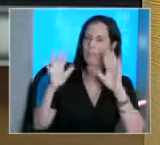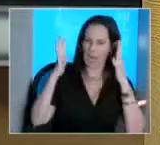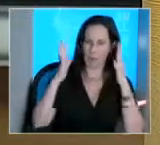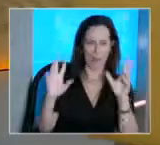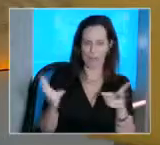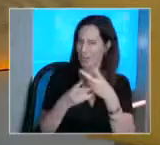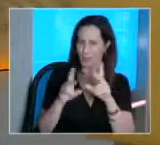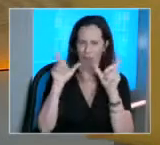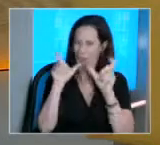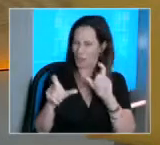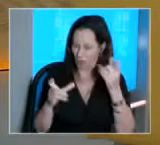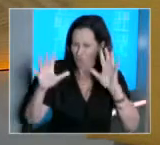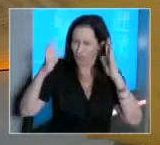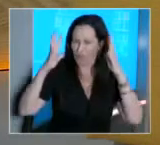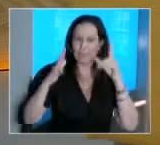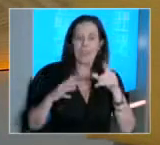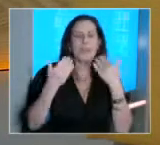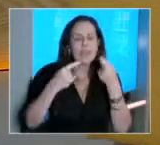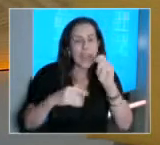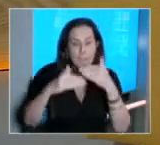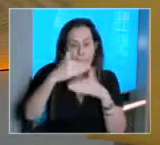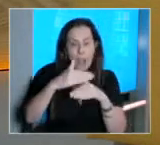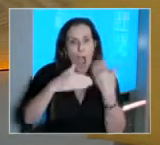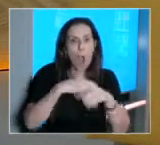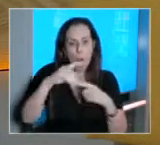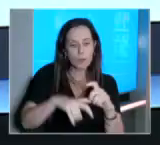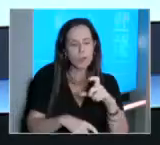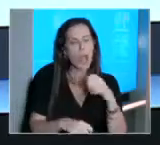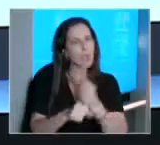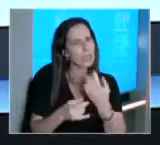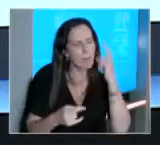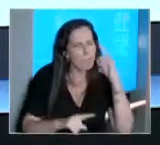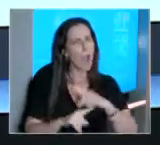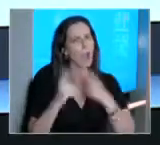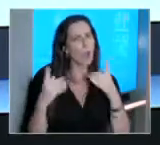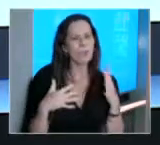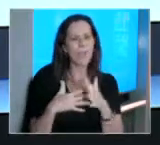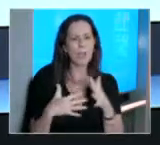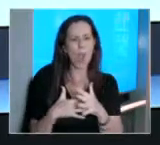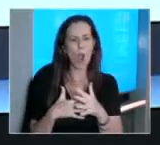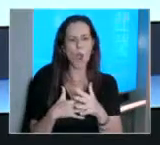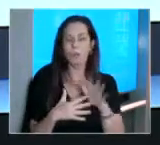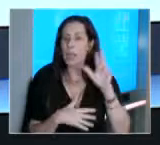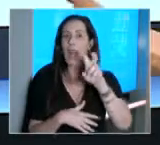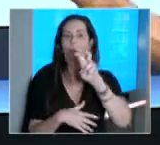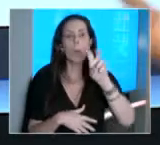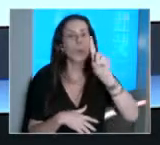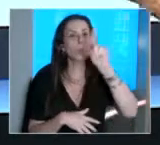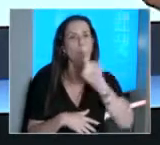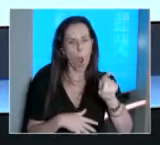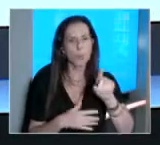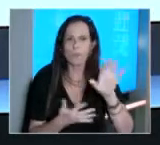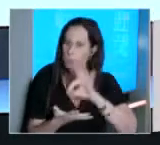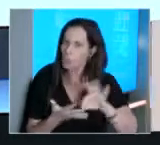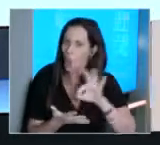אי אפשר היה לעצור, ובכל זאת דווקא הבית הזה, הבית שציינת, עורר הרבה מחלוקת וביקורת. עמוס עוז בזמנו, סופר מפורסם